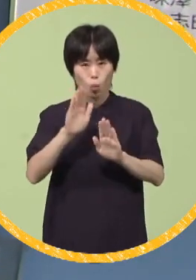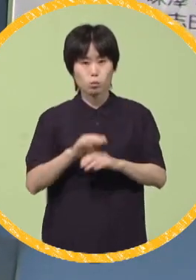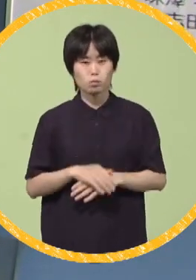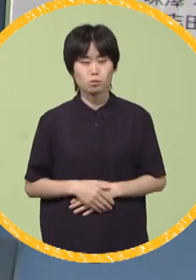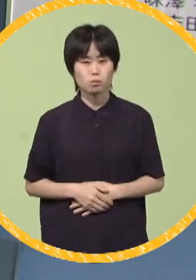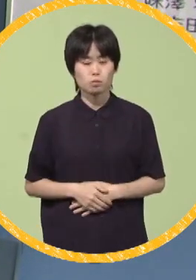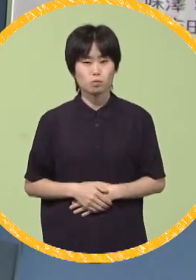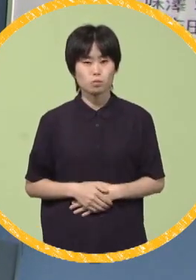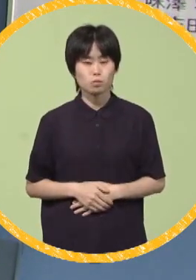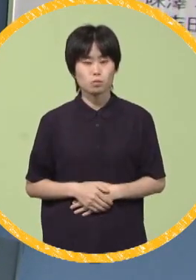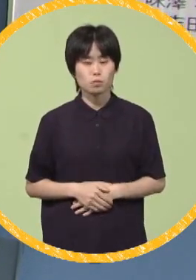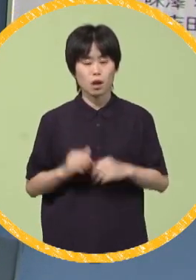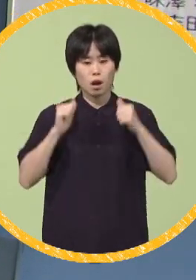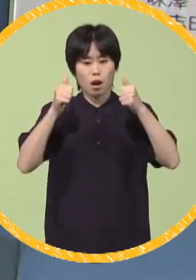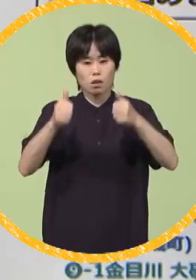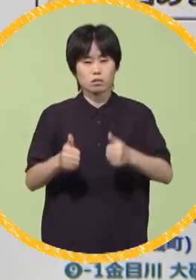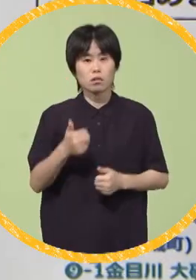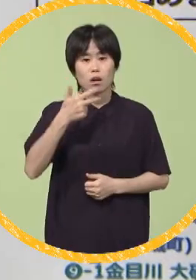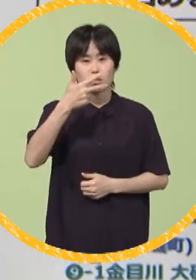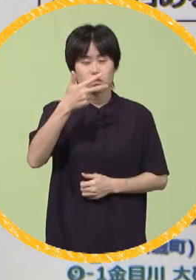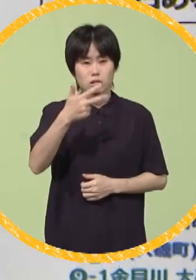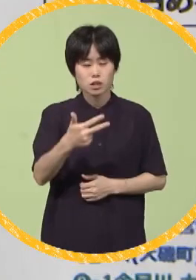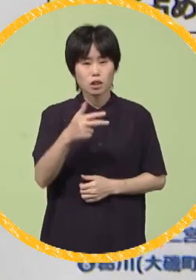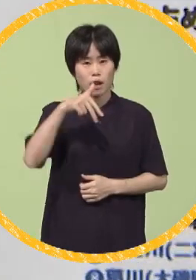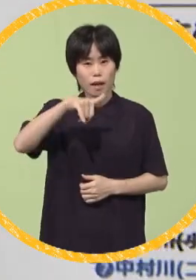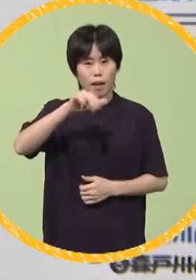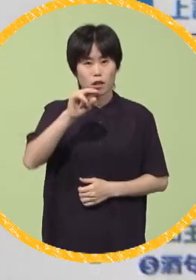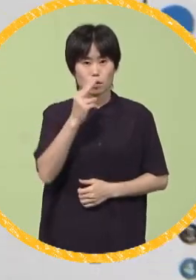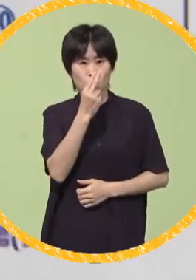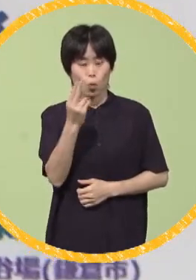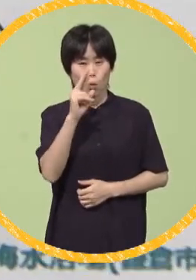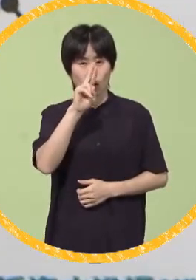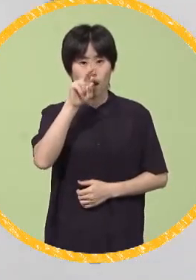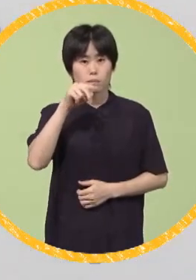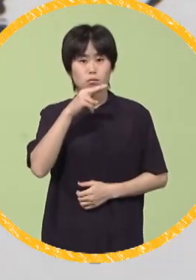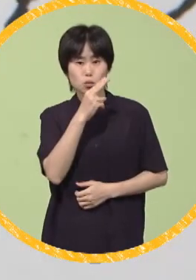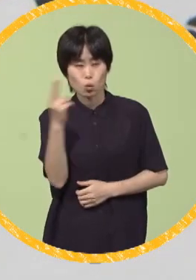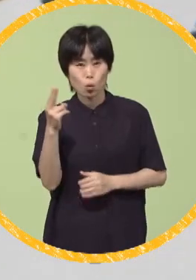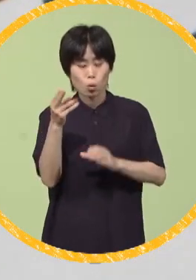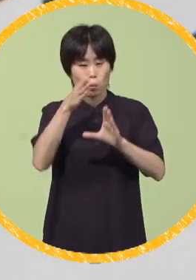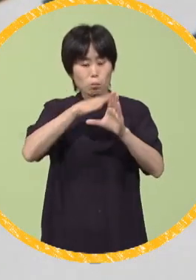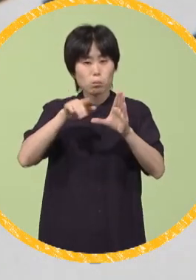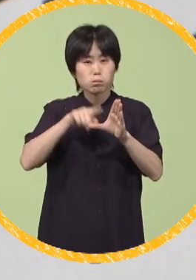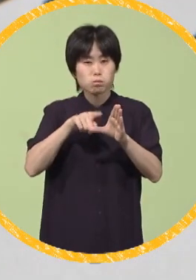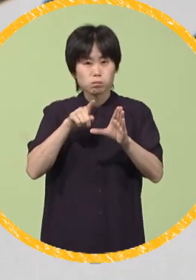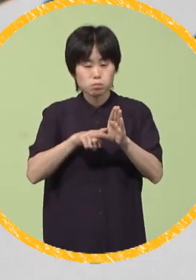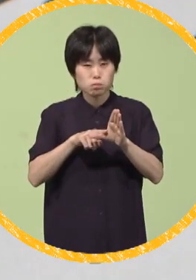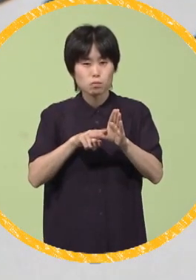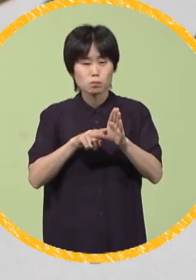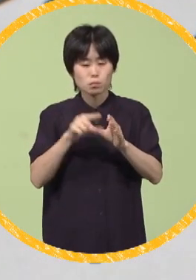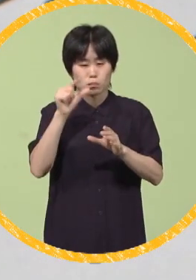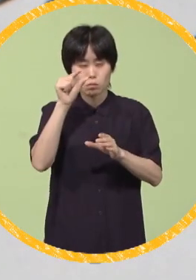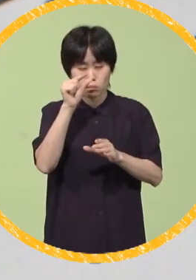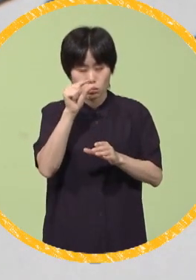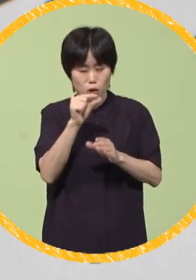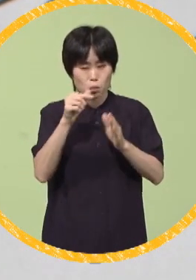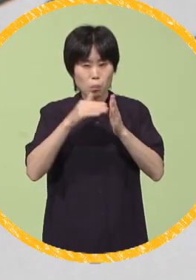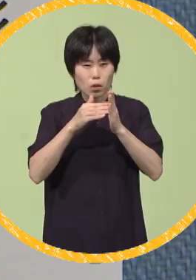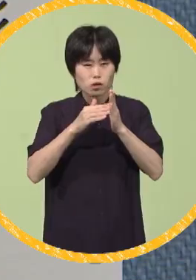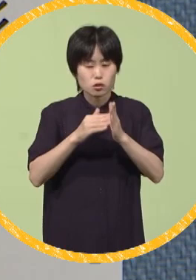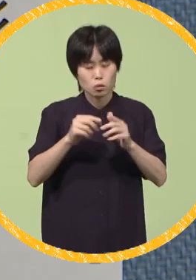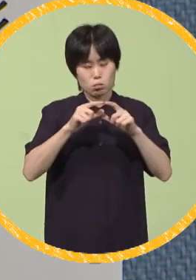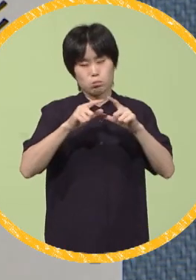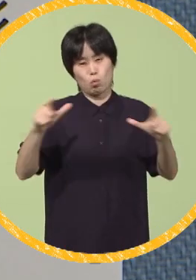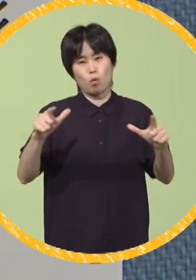ちらの茅ヶ崎市にあるヘッドランドという海岸が最もマイクロプラスチックが多い結果とな